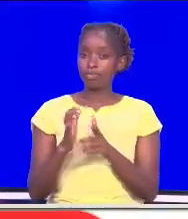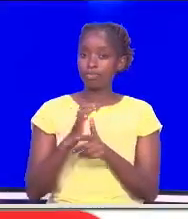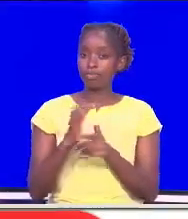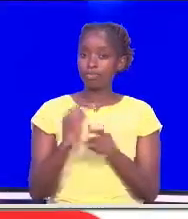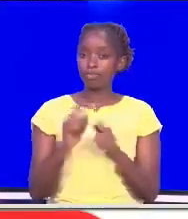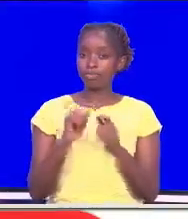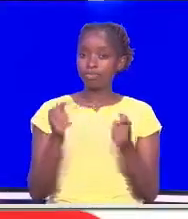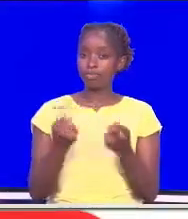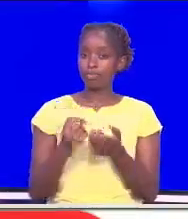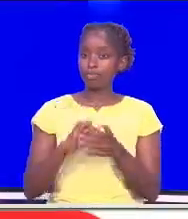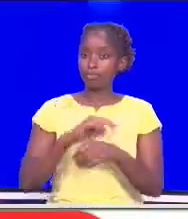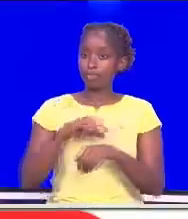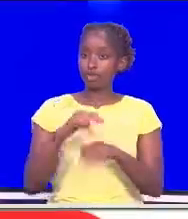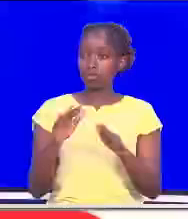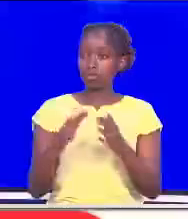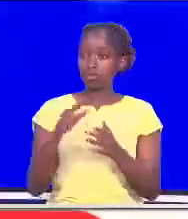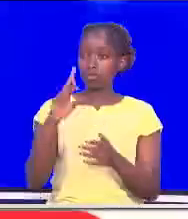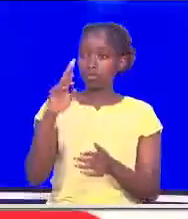raga.